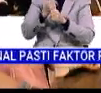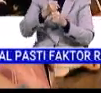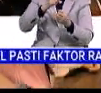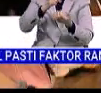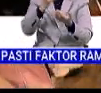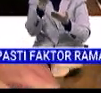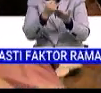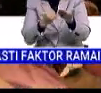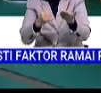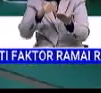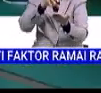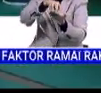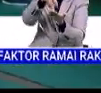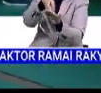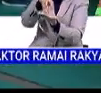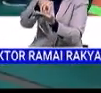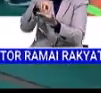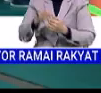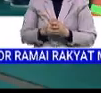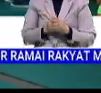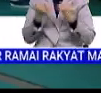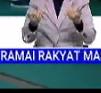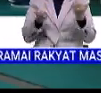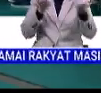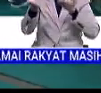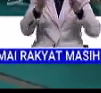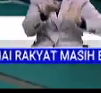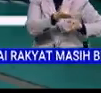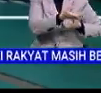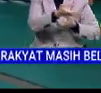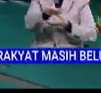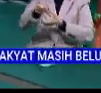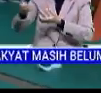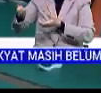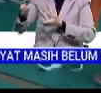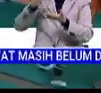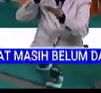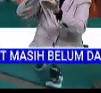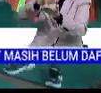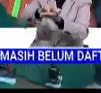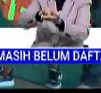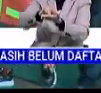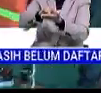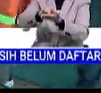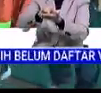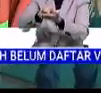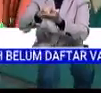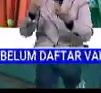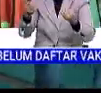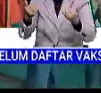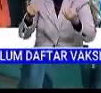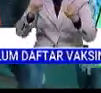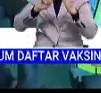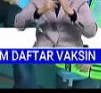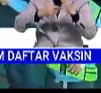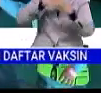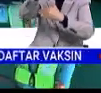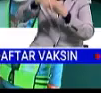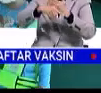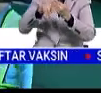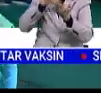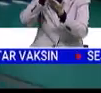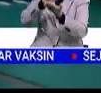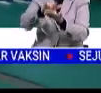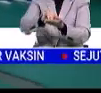semua. Lawatan kehormatan bomba dan penyelamat lapangan terbang AFRS menjadi kemuncak kepada program